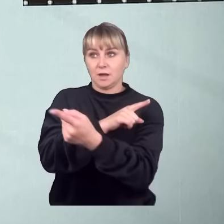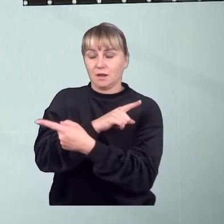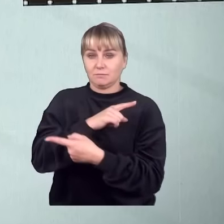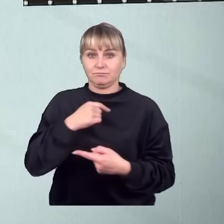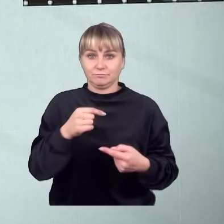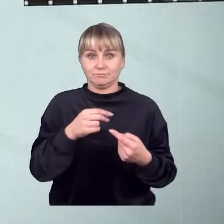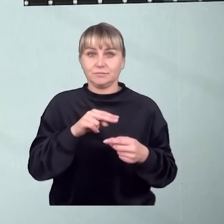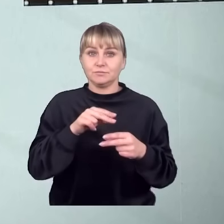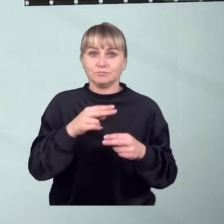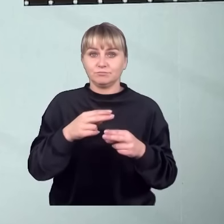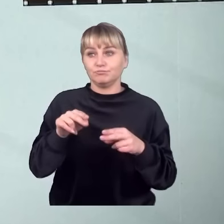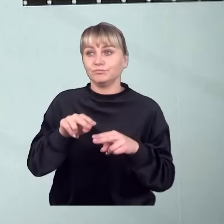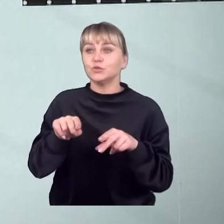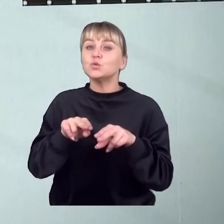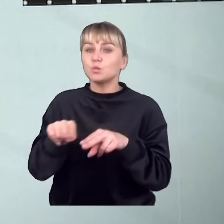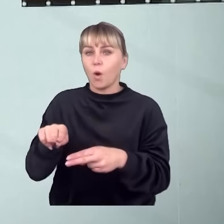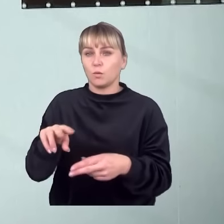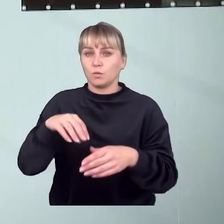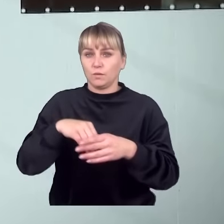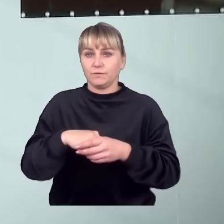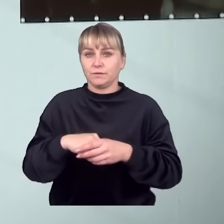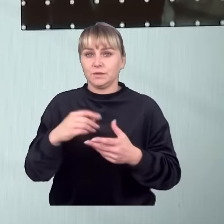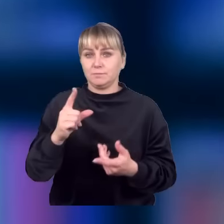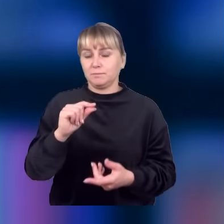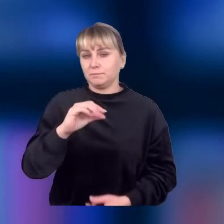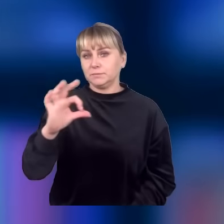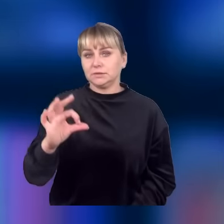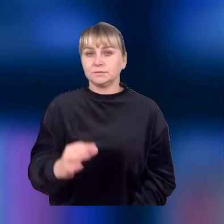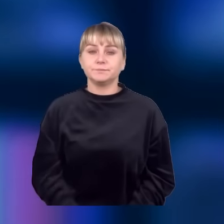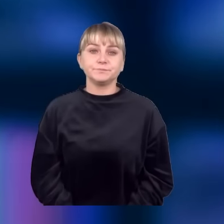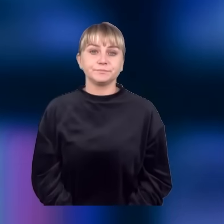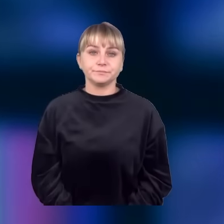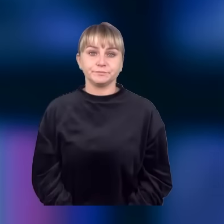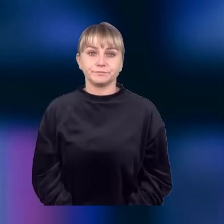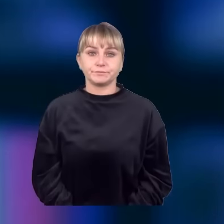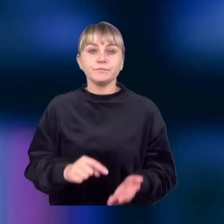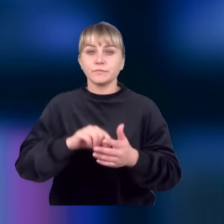członków, sympatyków, a przede wszystkim członków, zweryfikowanych członków Prawa i Sprawiedliwości.